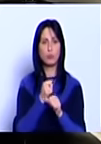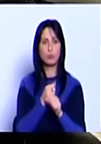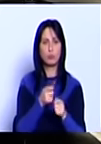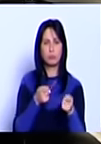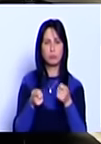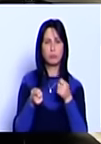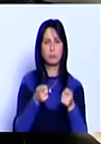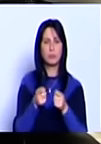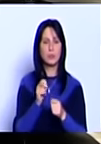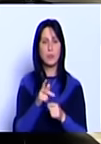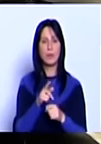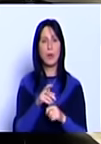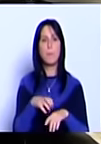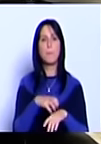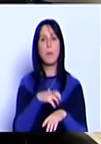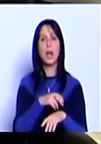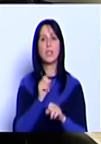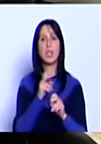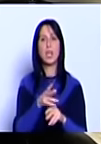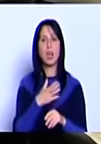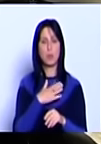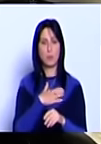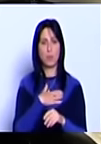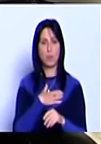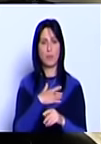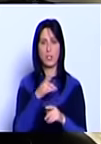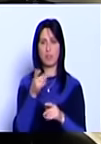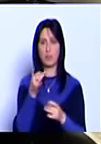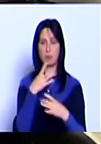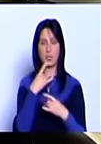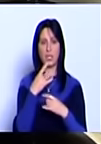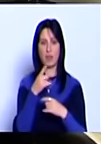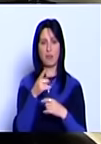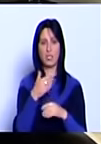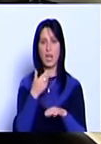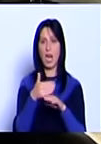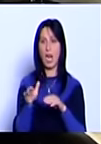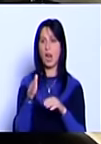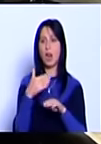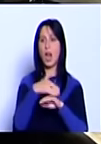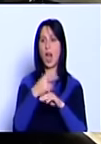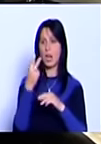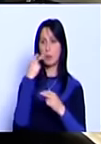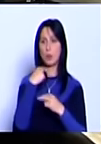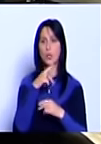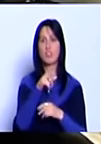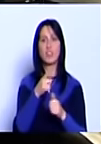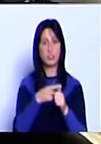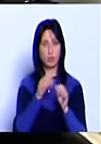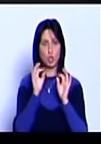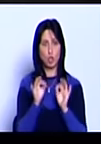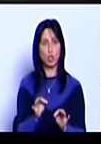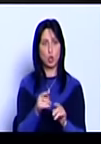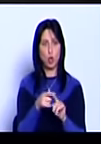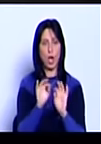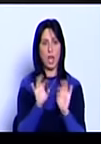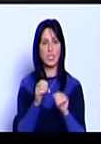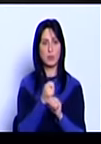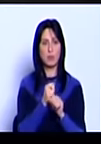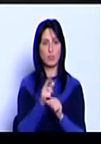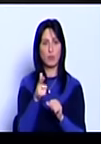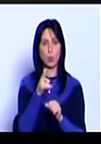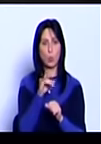როგორ წარმოაჩენს პარტიას? ახლა ეს თქვენ უნდა მითხრათ და გარეშე მაყურებელმა უნდა თქვას. თქვენ თვლით, რომ სწორია დღეს ამ განცხადებების